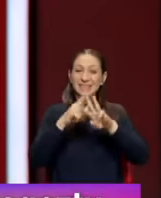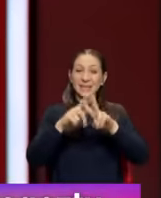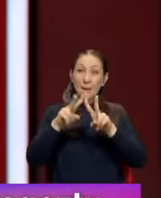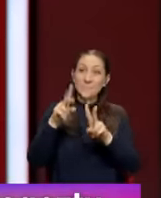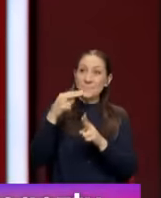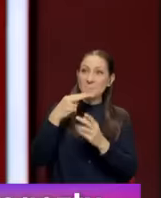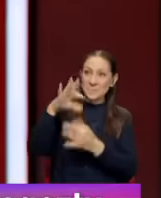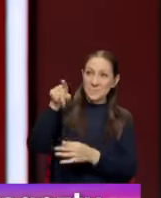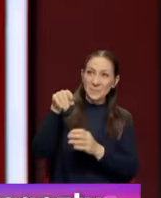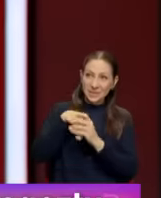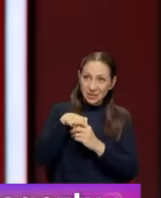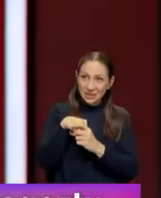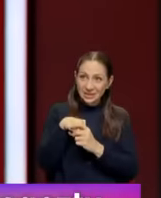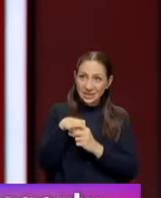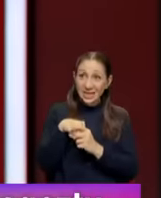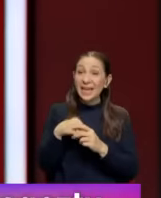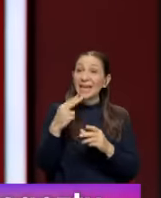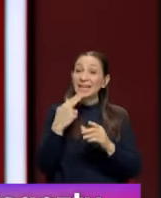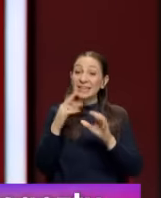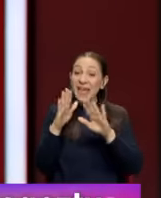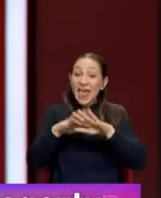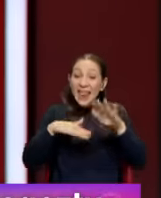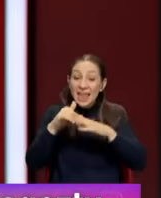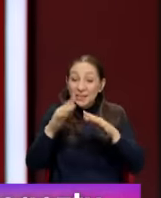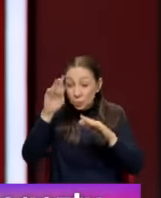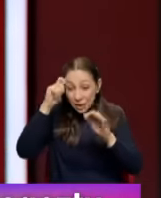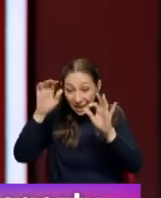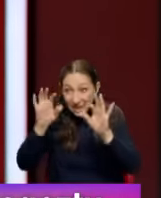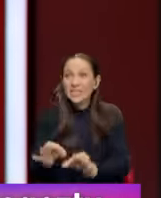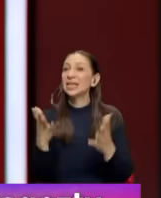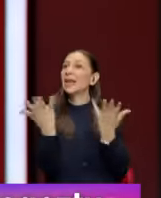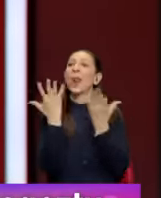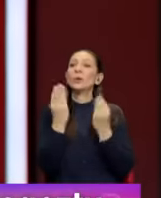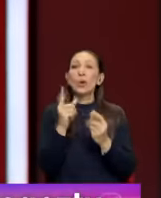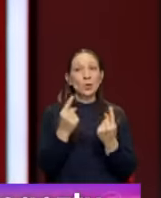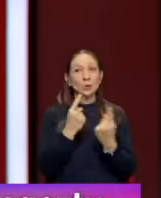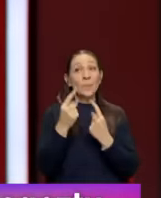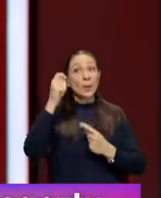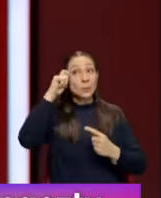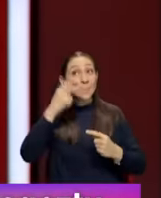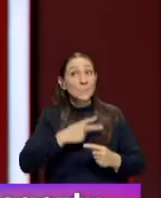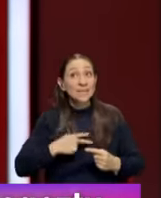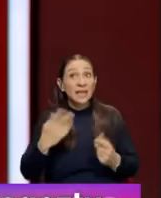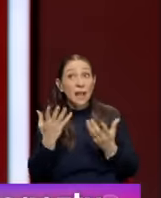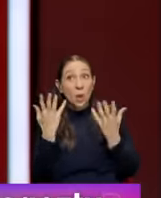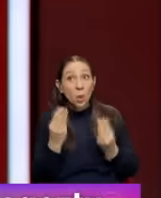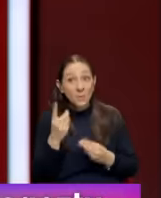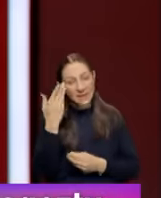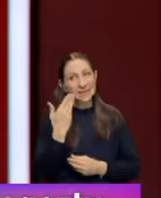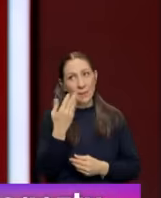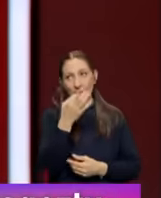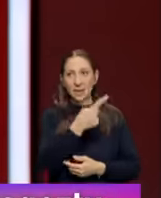dedet Taş'tan bahsetti kadıneli Üsküdara değin neler olacak Onu da konuşacağız ama Üsküdar belediyesi'de ne oluyor Bir